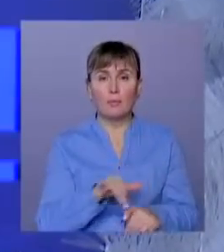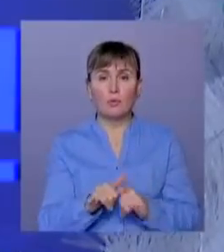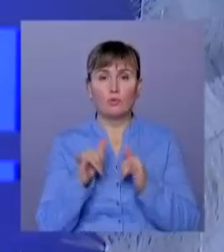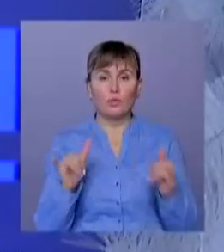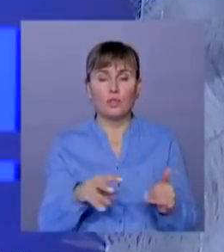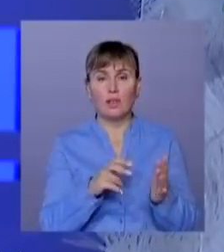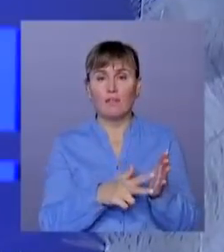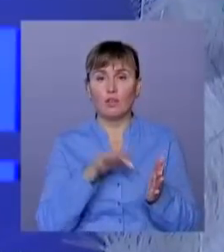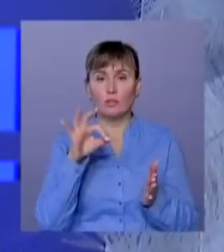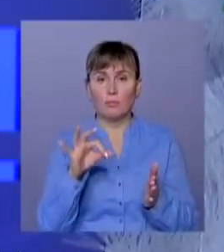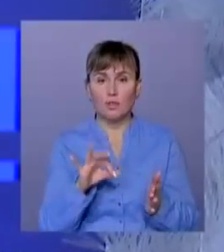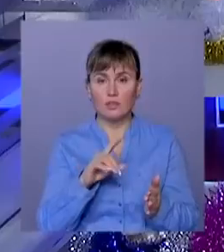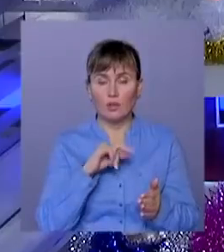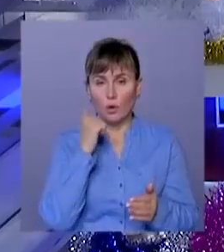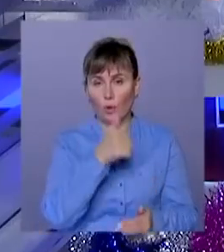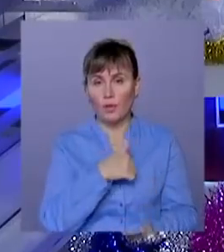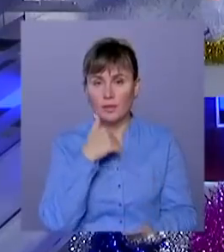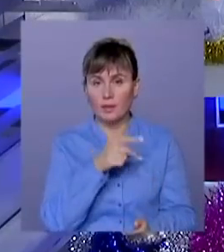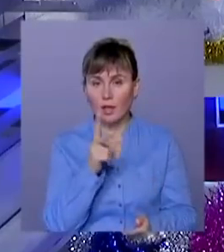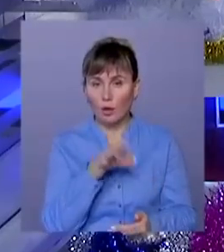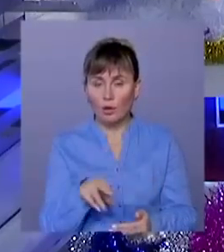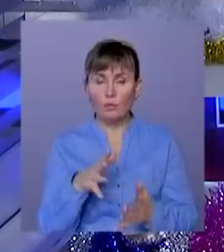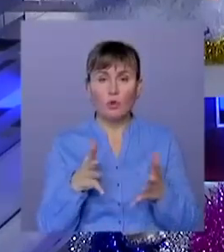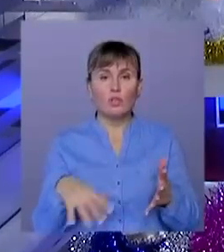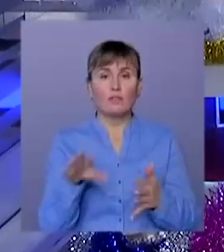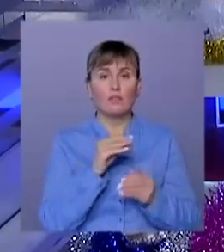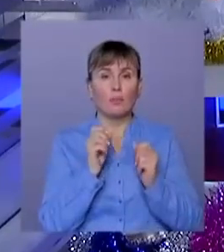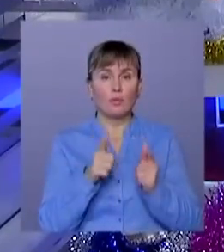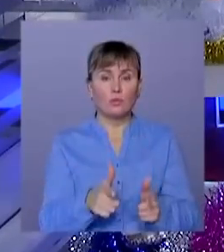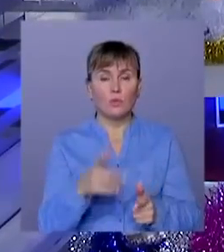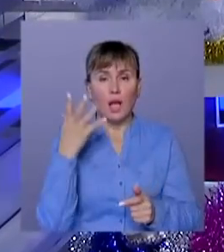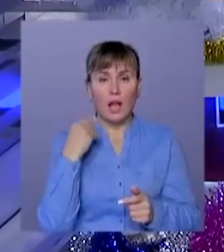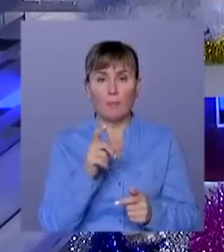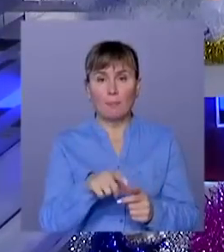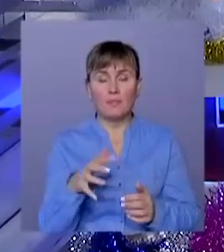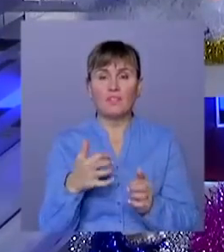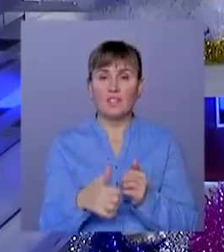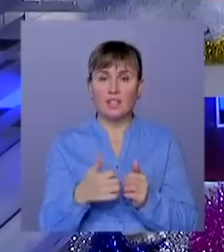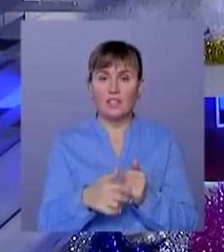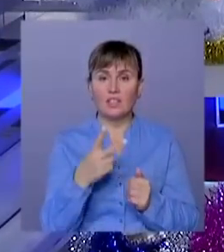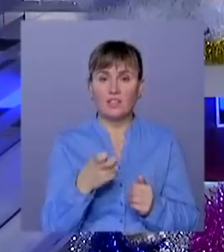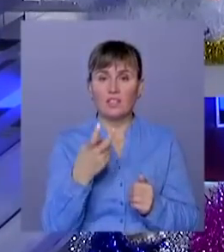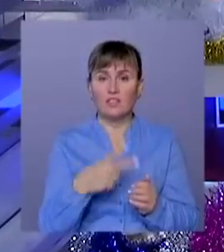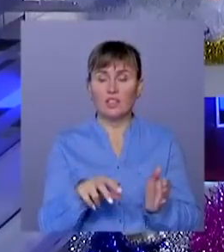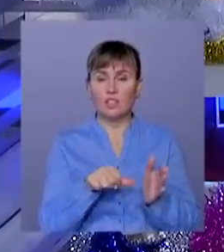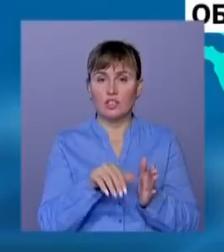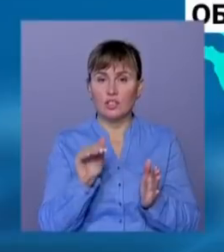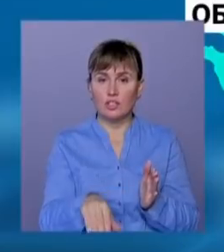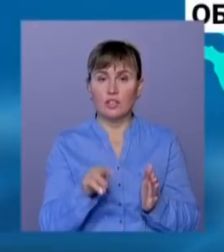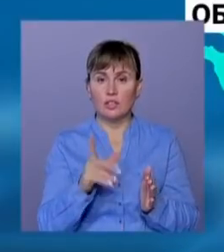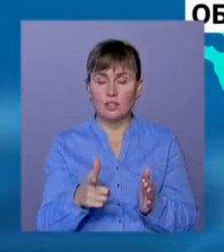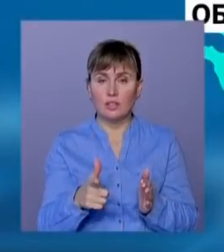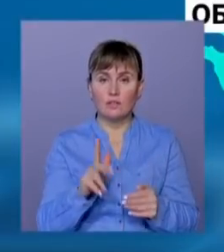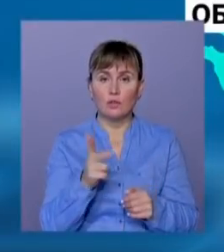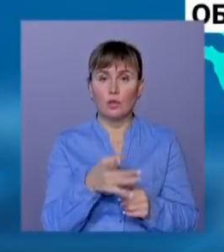на 8% год к году. Больше всего поступлений получают алматинцы, в среднем 226 тысяч тенге. В